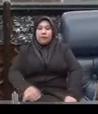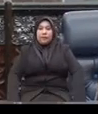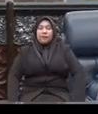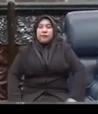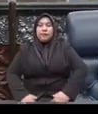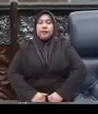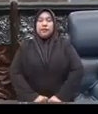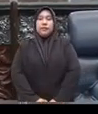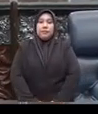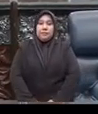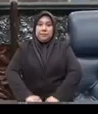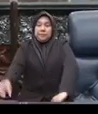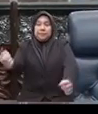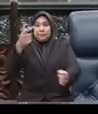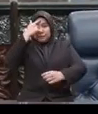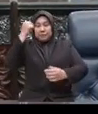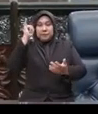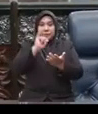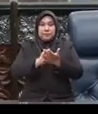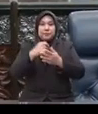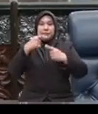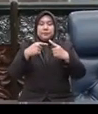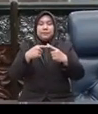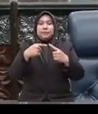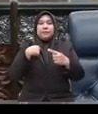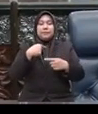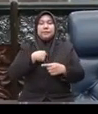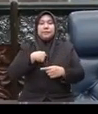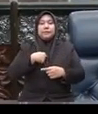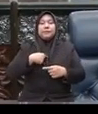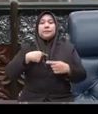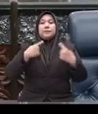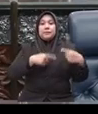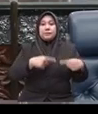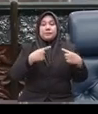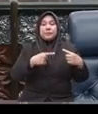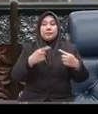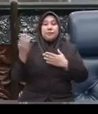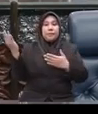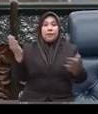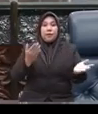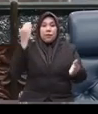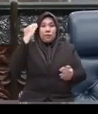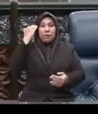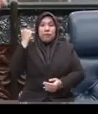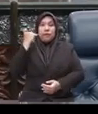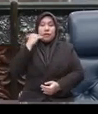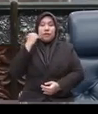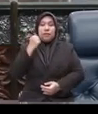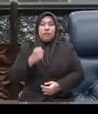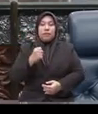sebab itu bila Kita Lawan Dan kita bawa ke pemakaman terbukti bahwa